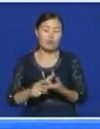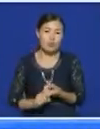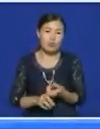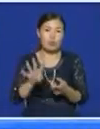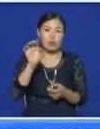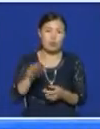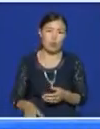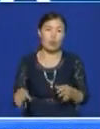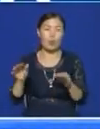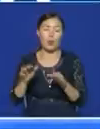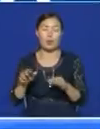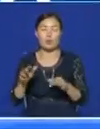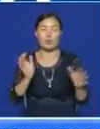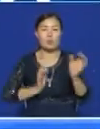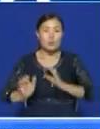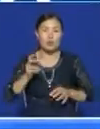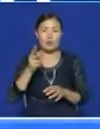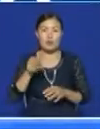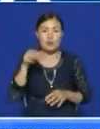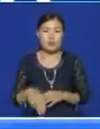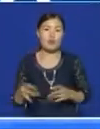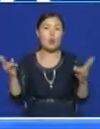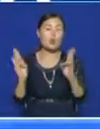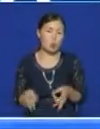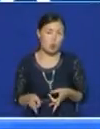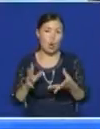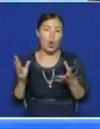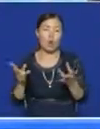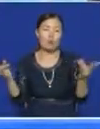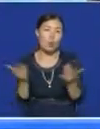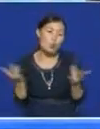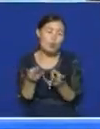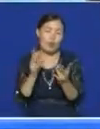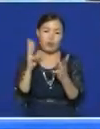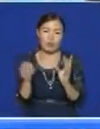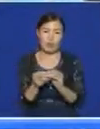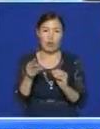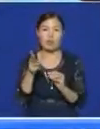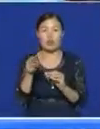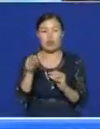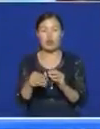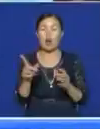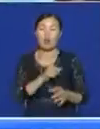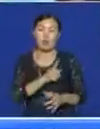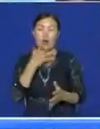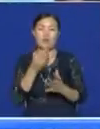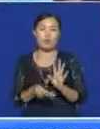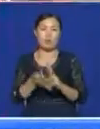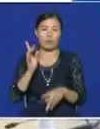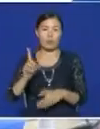400 тысяч студентов, 90 тысяч нуждаются в общежитиях. В Мангистау 1300 студентов ожидают своих